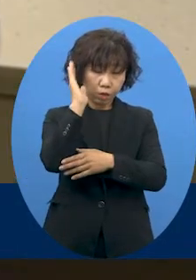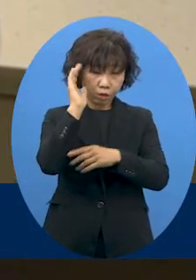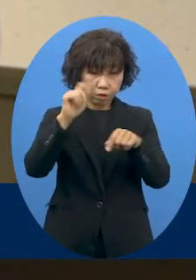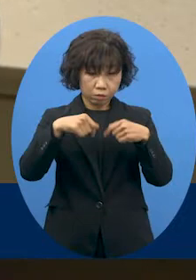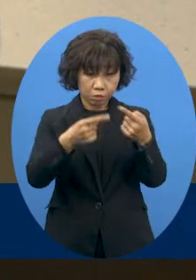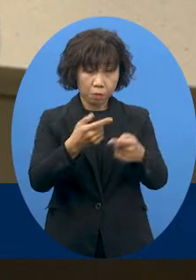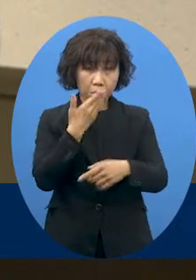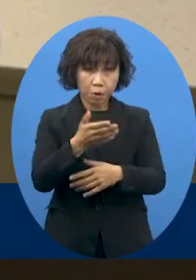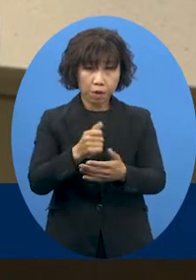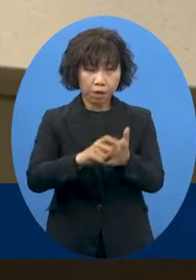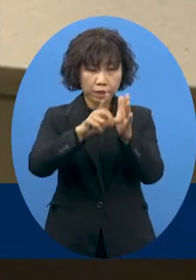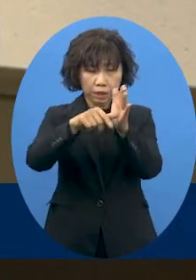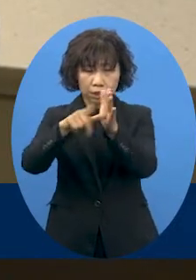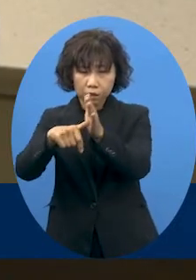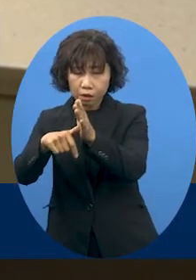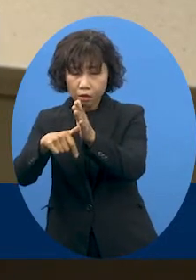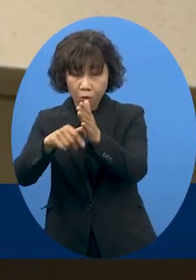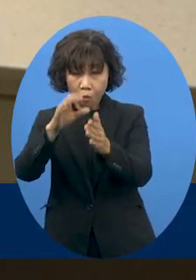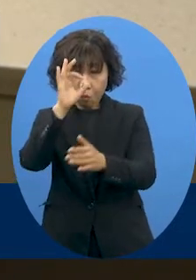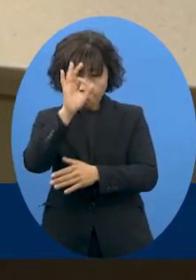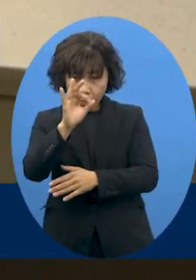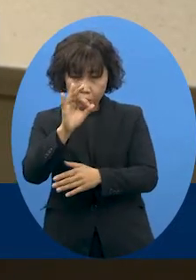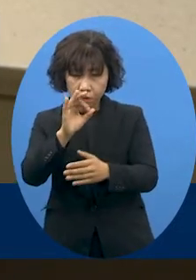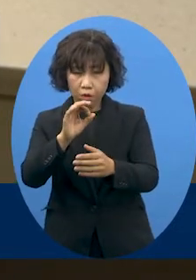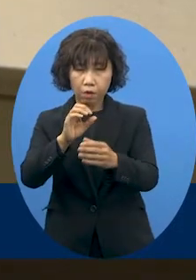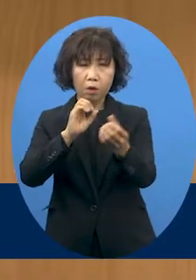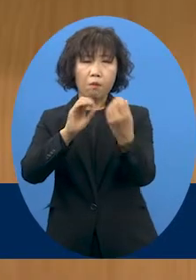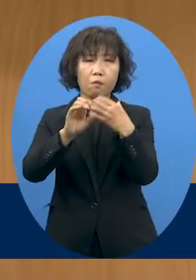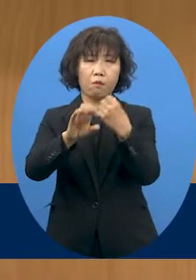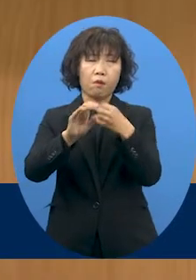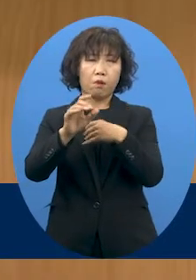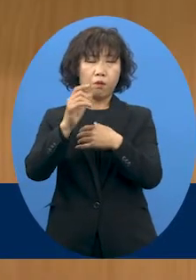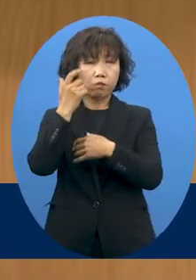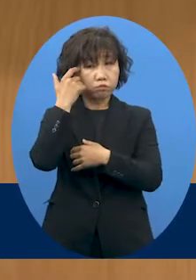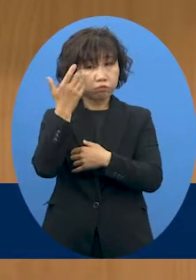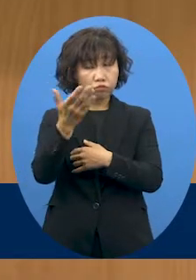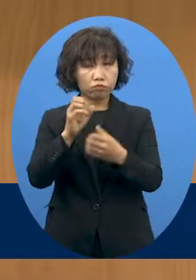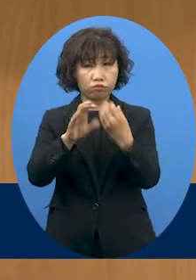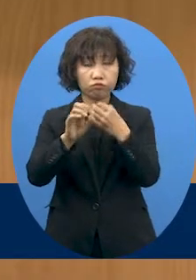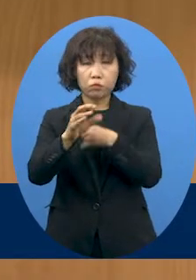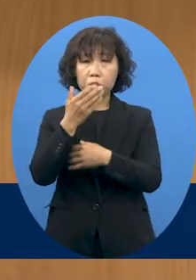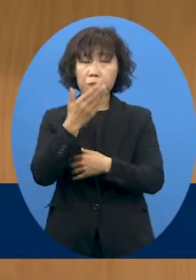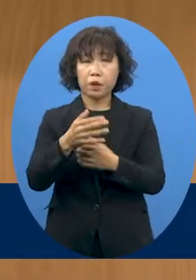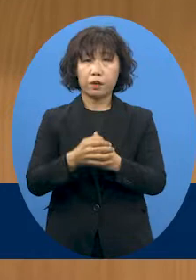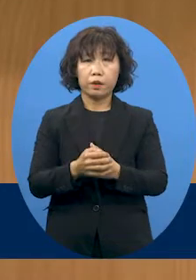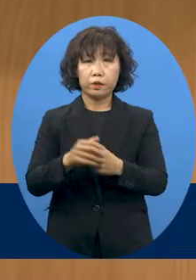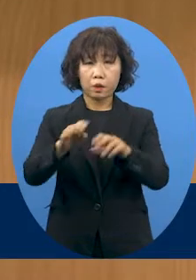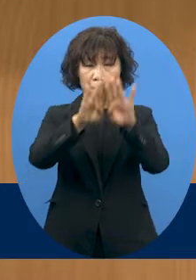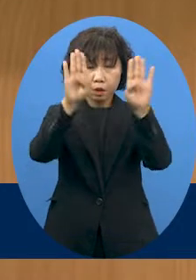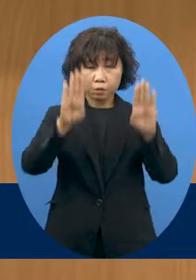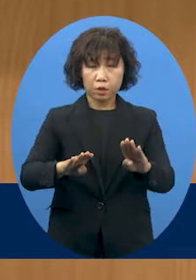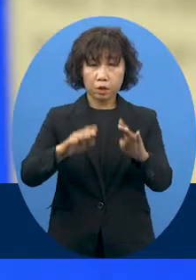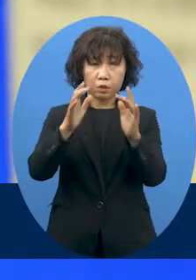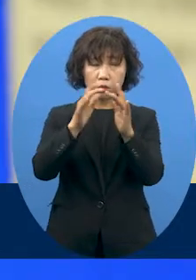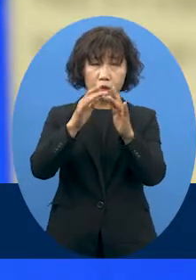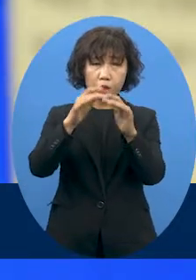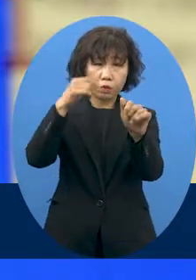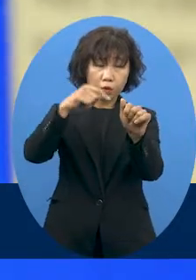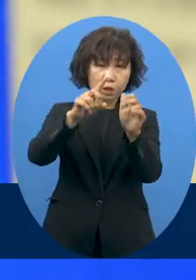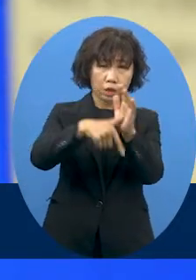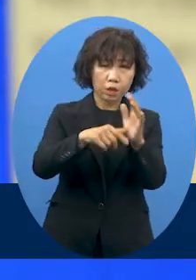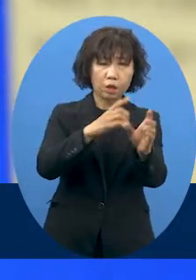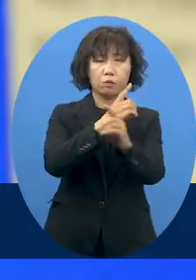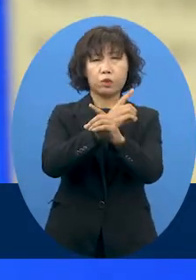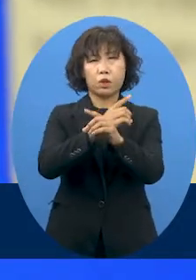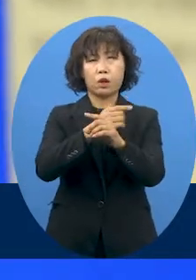참여할 수 있으며 실시간으로 진행되는 강의로 측 학적 인 소통이 가능하고 박물관 수업의 경우 온라인 박물관